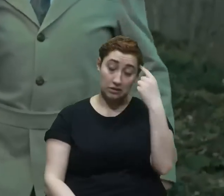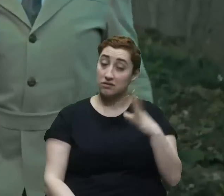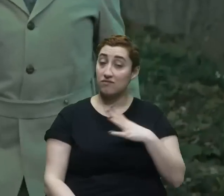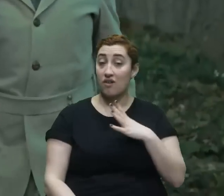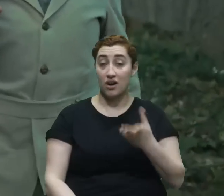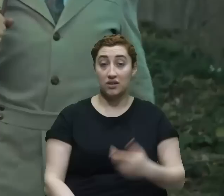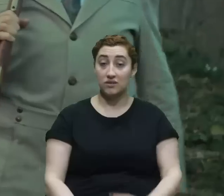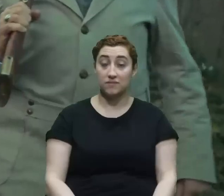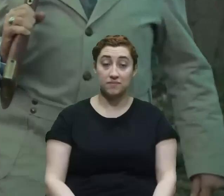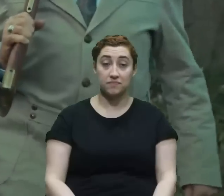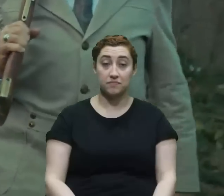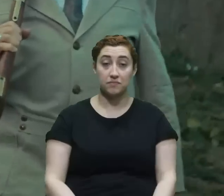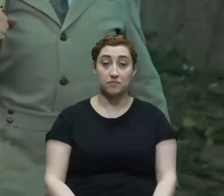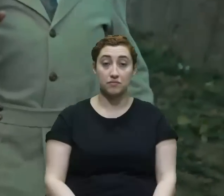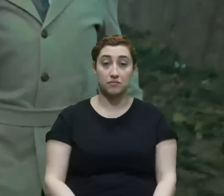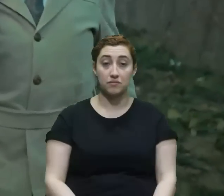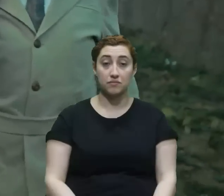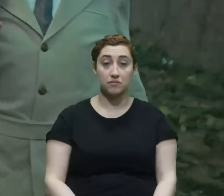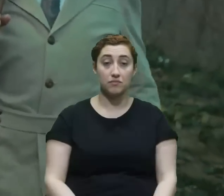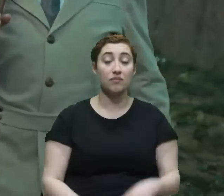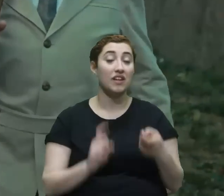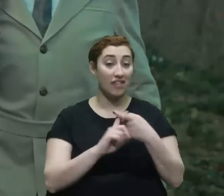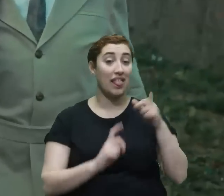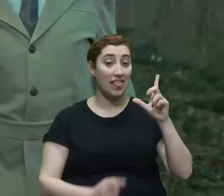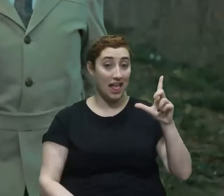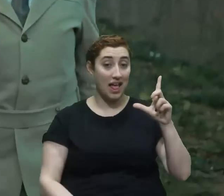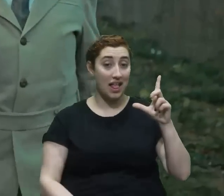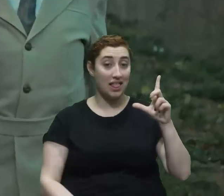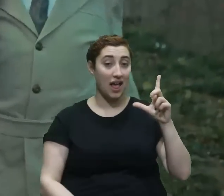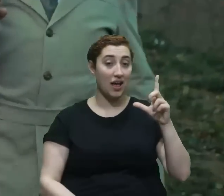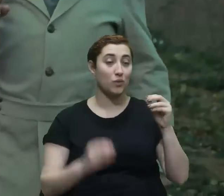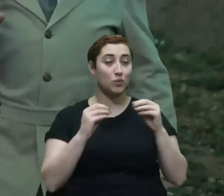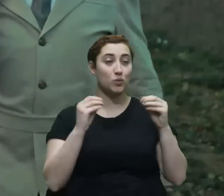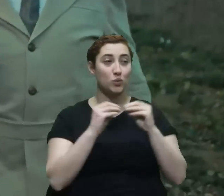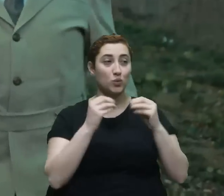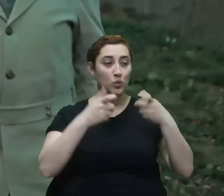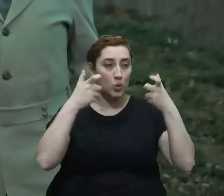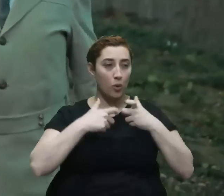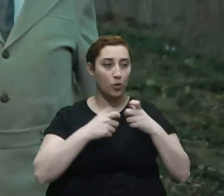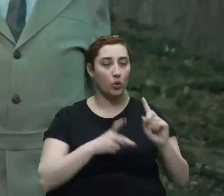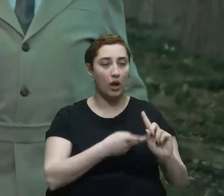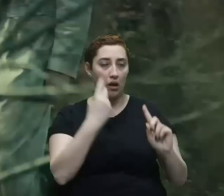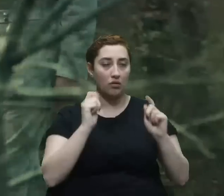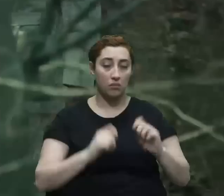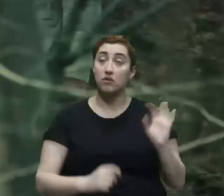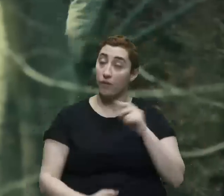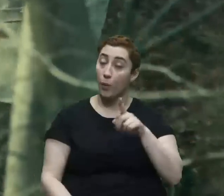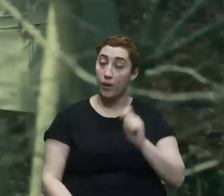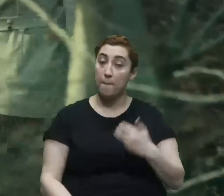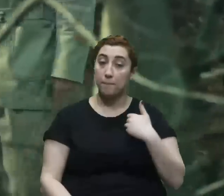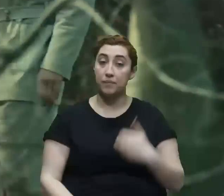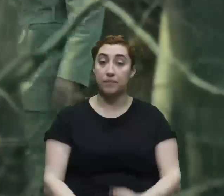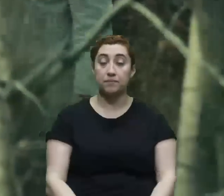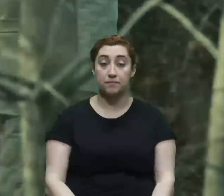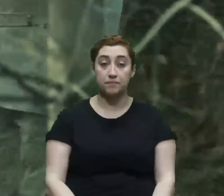Talihliler. İkisi de tüfek taşıyor. Ve Leyla'yı töhmetten kurtarmışsın. Evet, öyle yaptım.